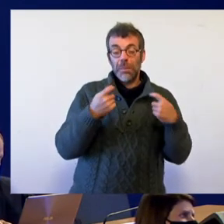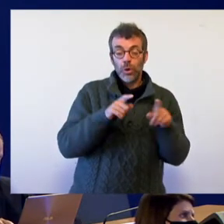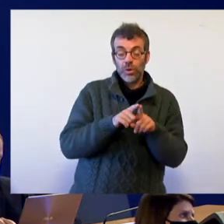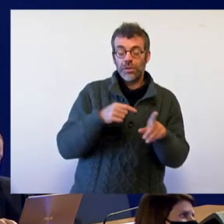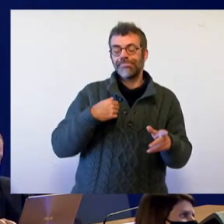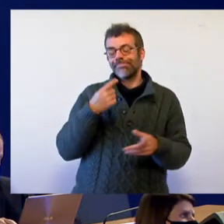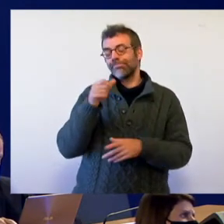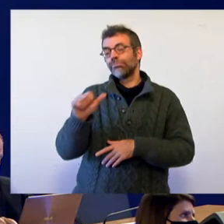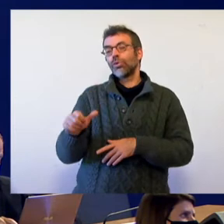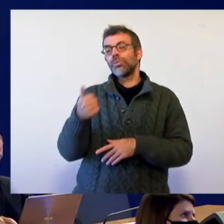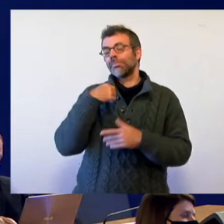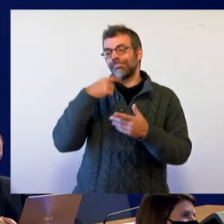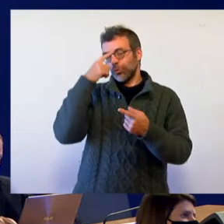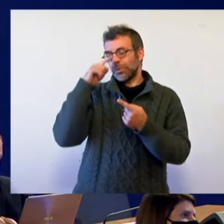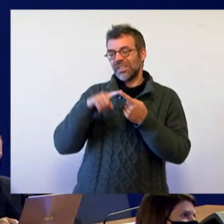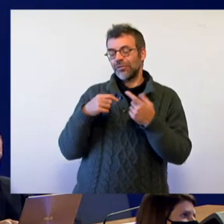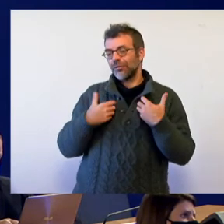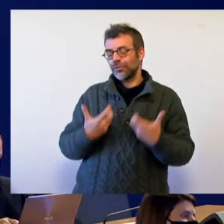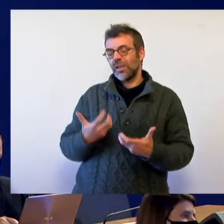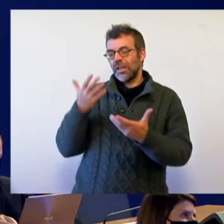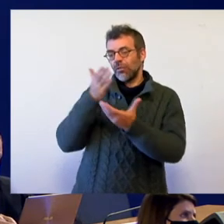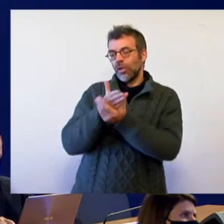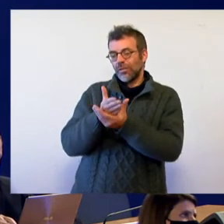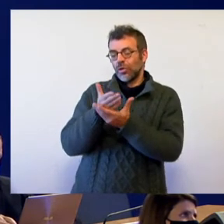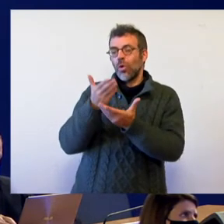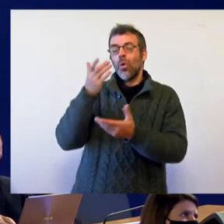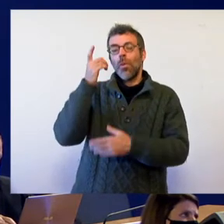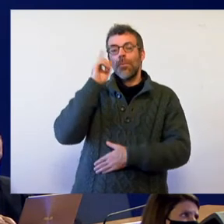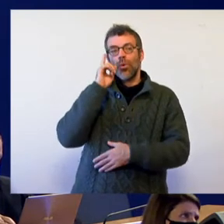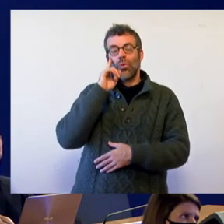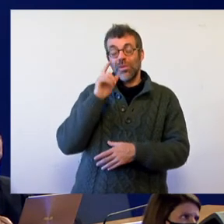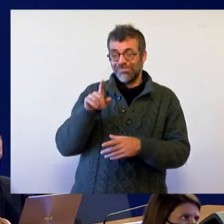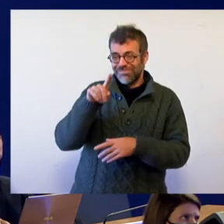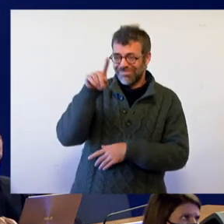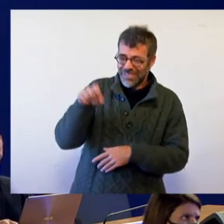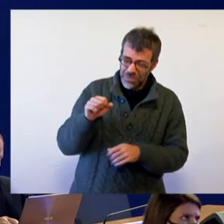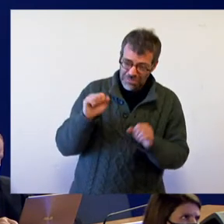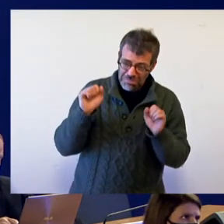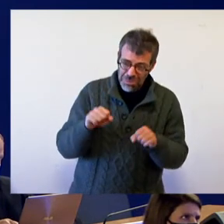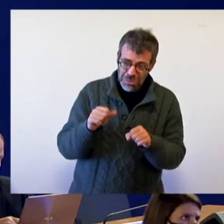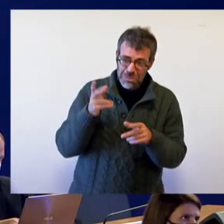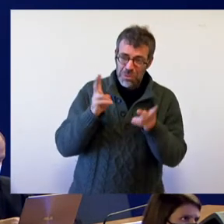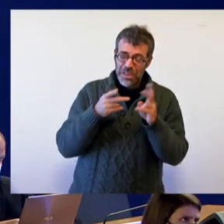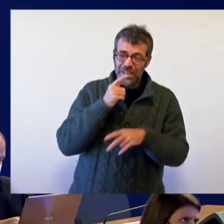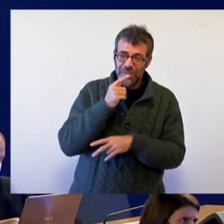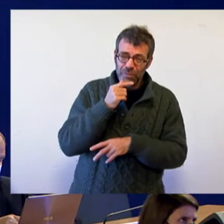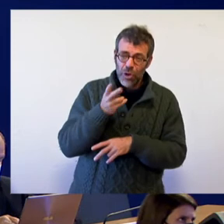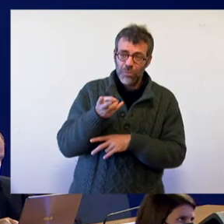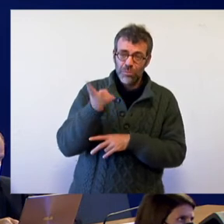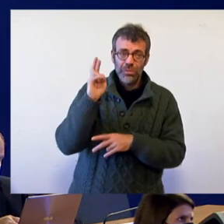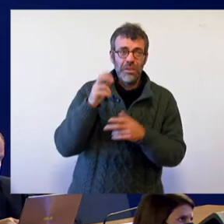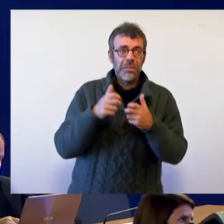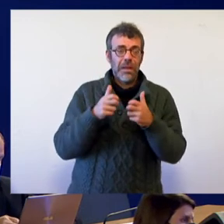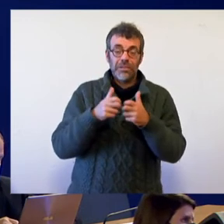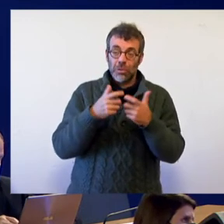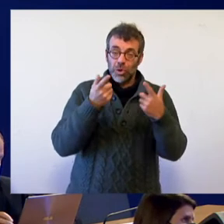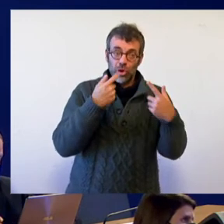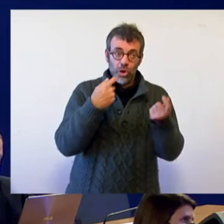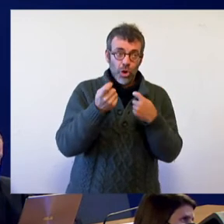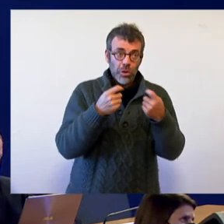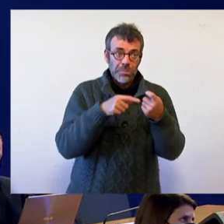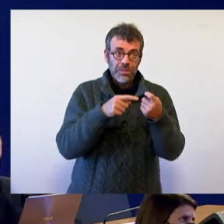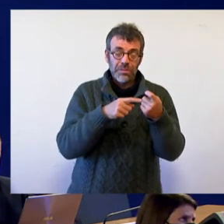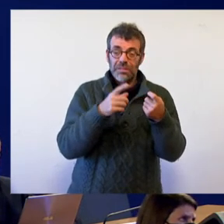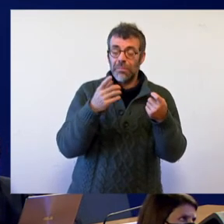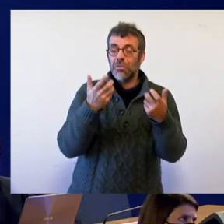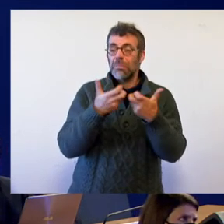intervention, c'est surtout de vous dire, est-ce qu'il n'y a pas un petit effort qui peut se faire, notamment pour les commerçants des Halles? Je vois ici les redevances des Halles des